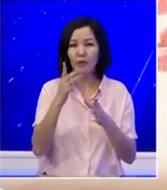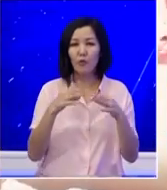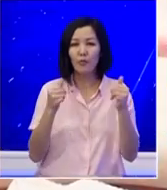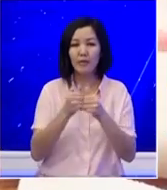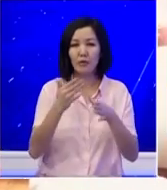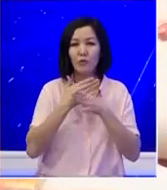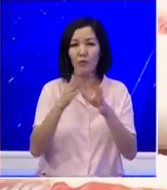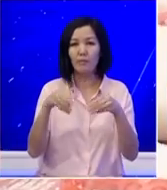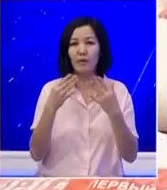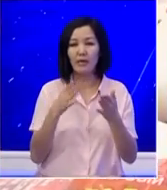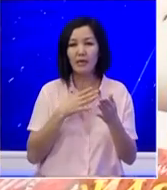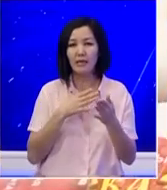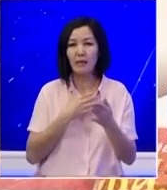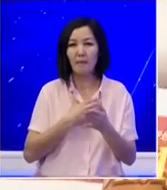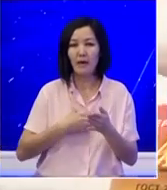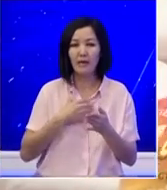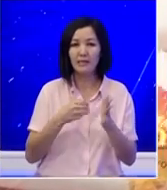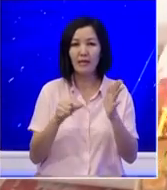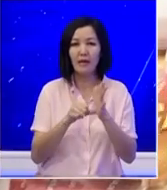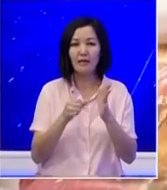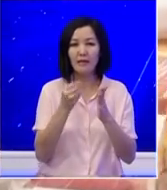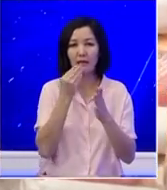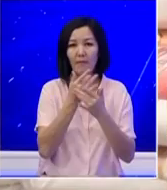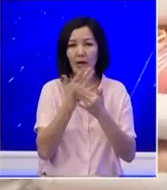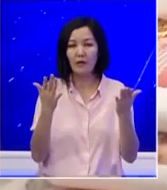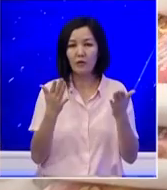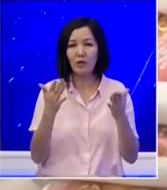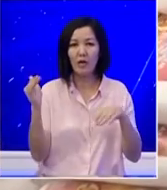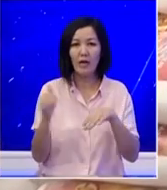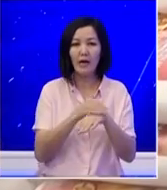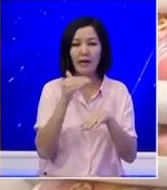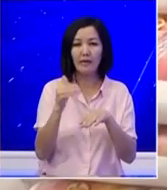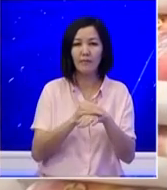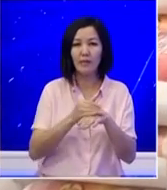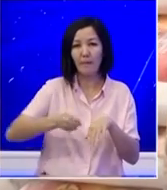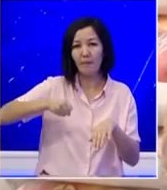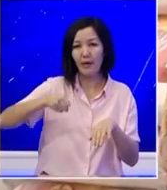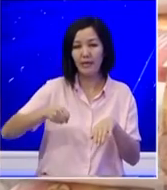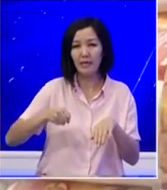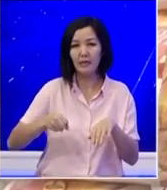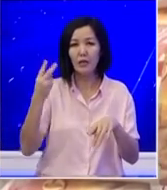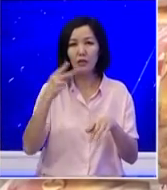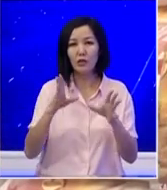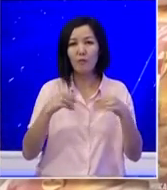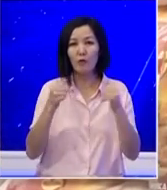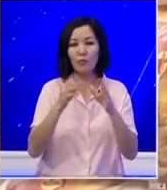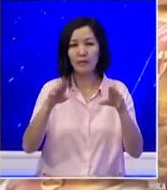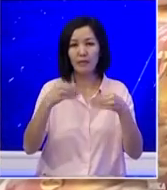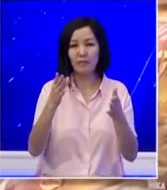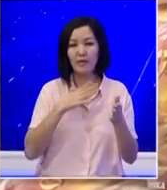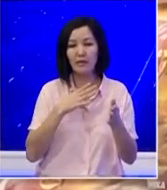қанат. Осындай маңызды 6 азық-түлік қоры бар қайырымдылық пакетін бүгін 20 отбасына үлестіріп